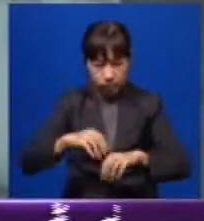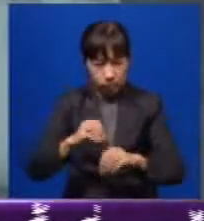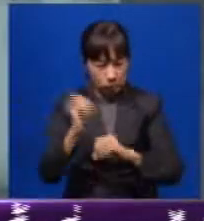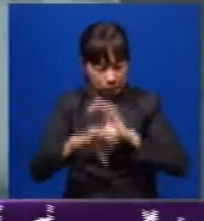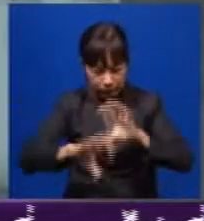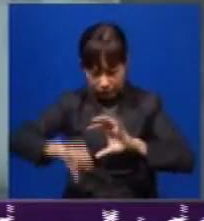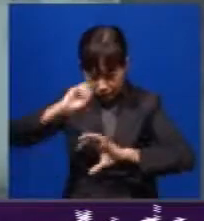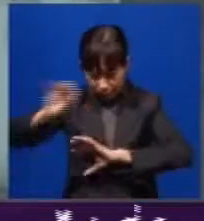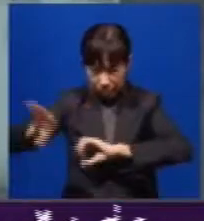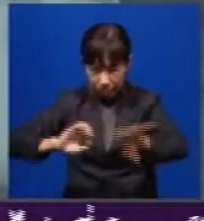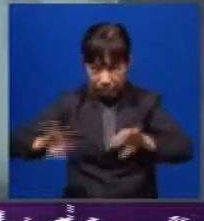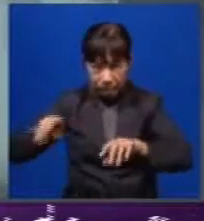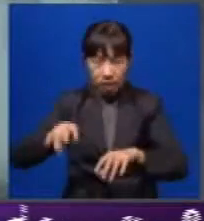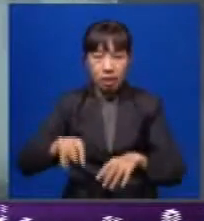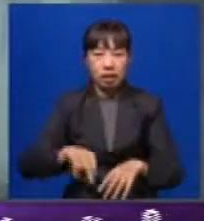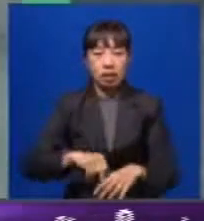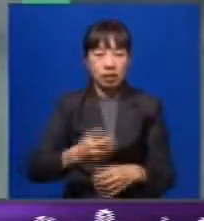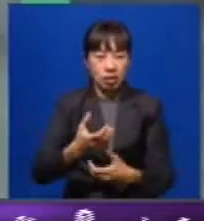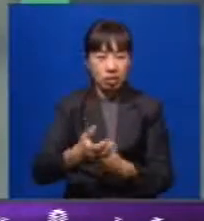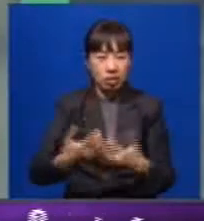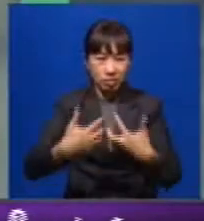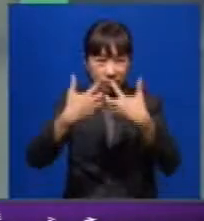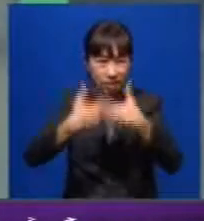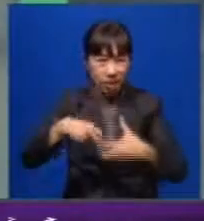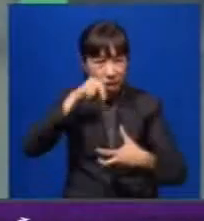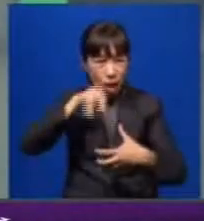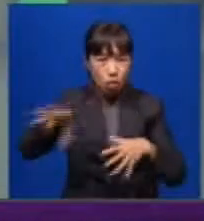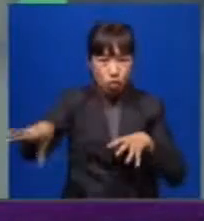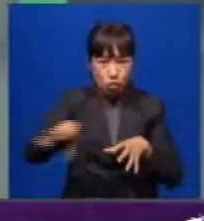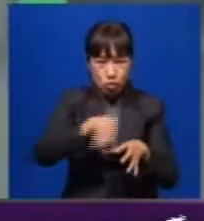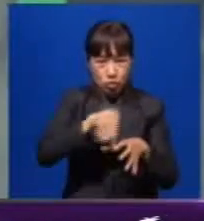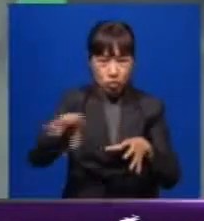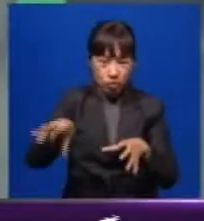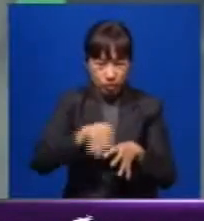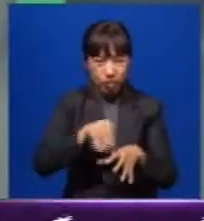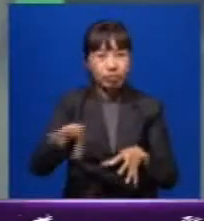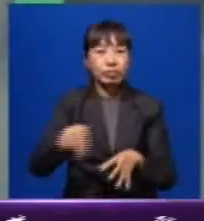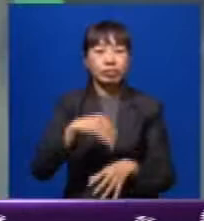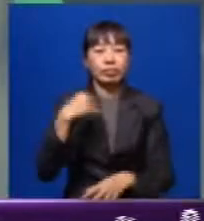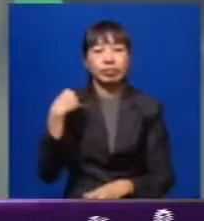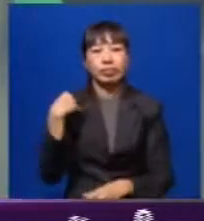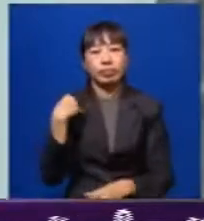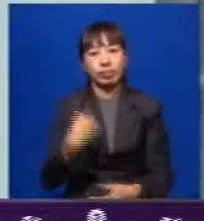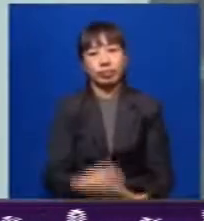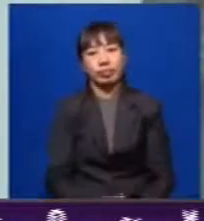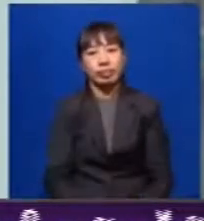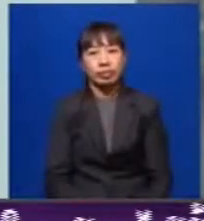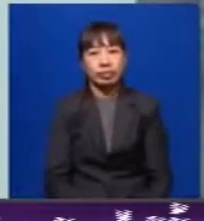มาแล้วก็ใช้เครองสุบน้ำกวา 10 เครื่องระดมสุดน้ำเพื่อระบายน้ำอย่างเร่งดวนค่ะ